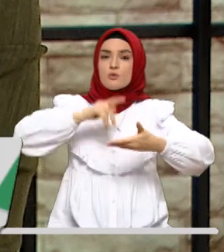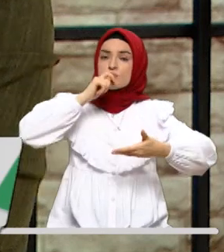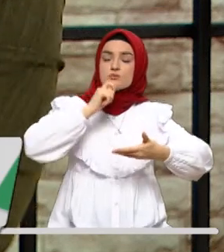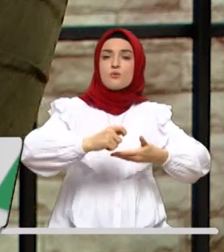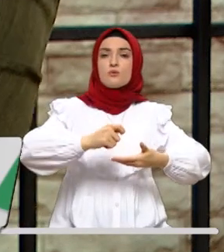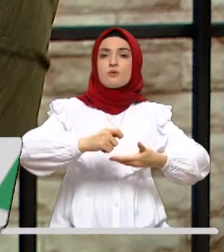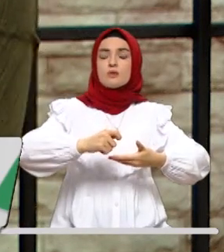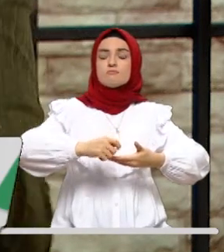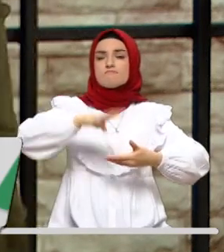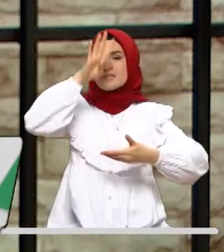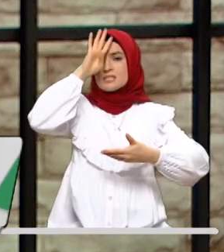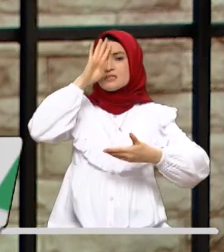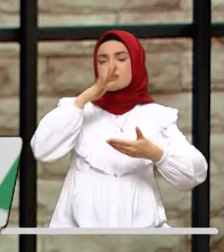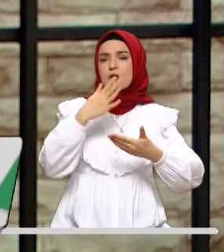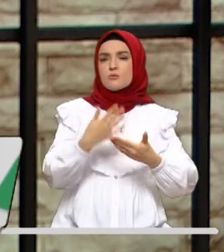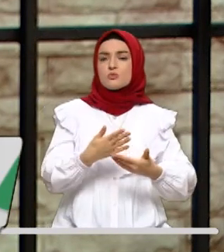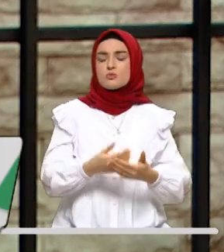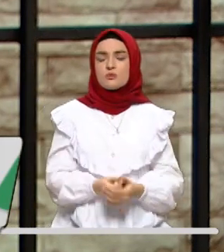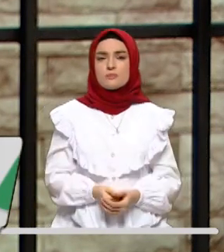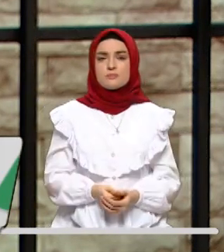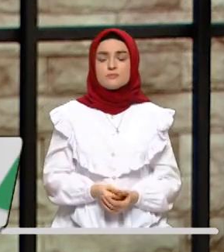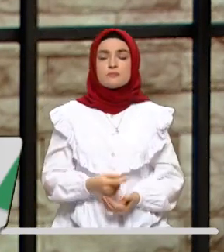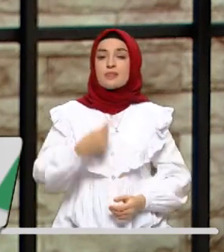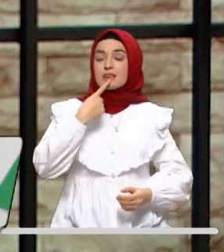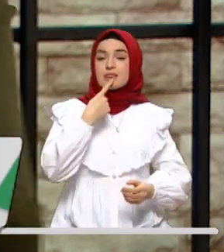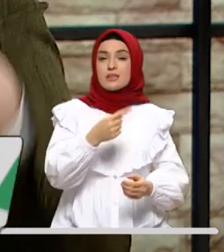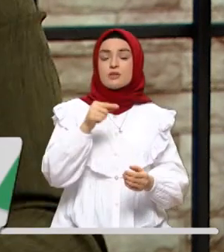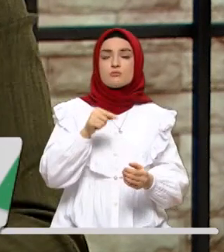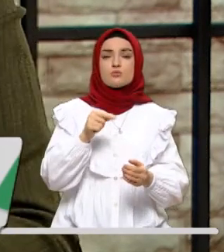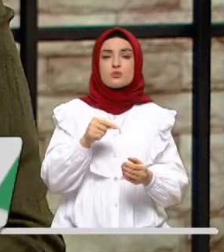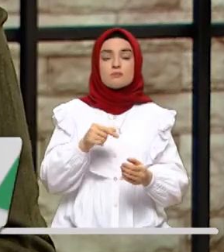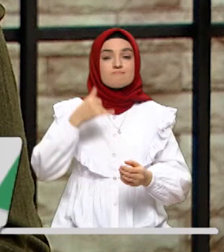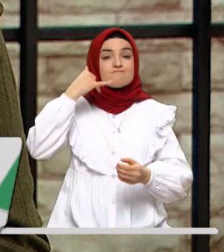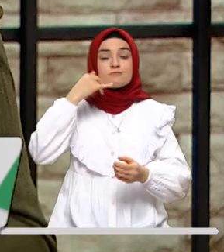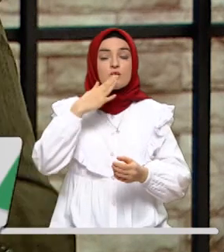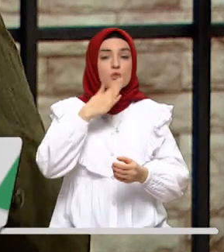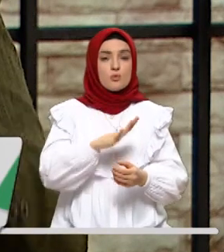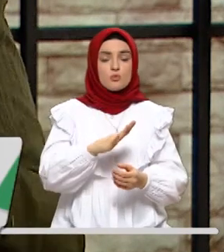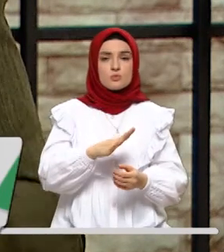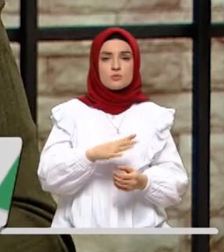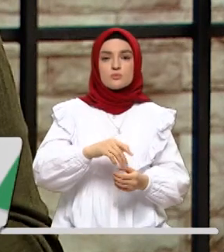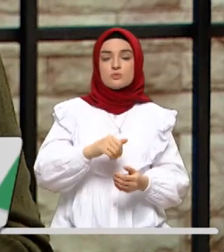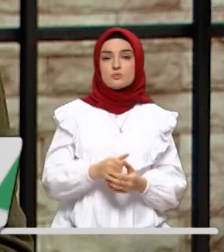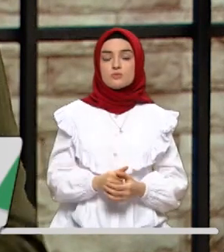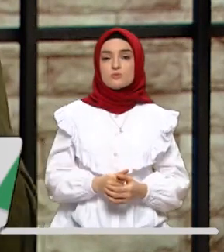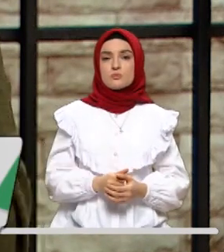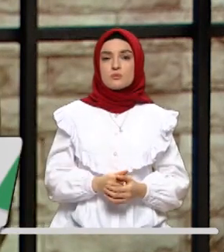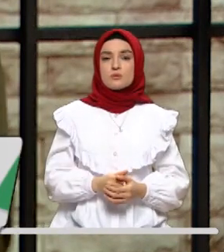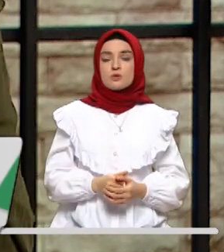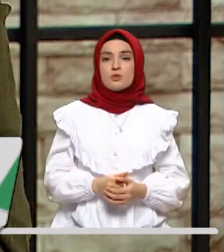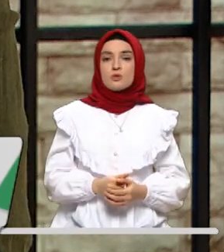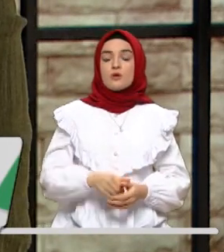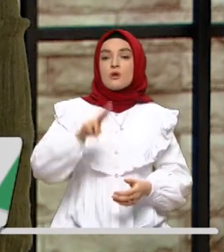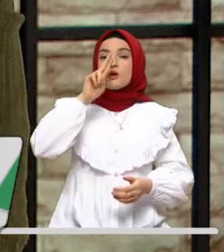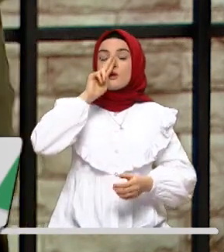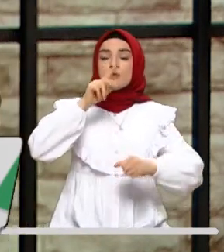vermişti. İşte İstanbul'da fırtınalar kopuyor değil mi? Dedi ki bugünkü gibi cep telefonu yok. Yarındası günü öğle